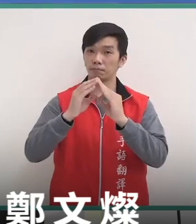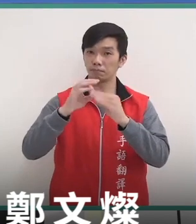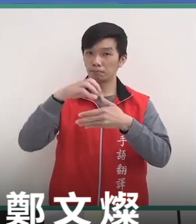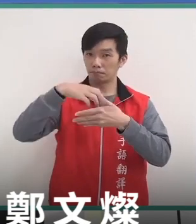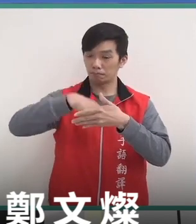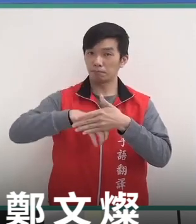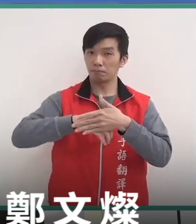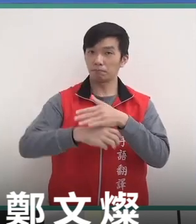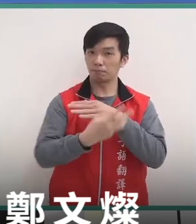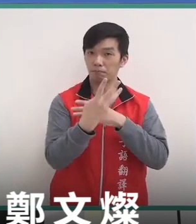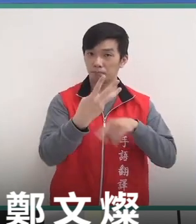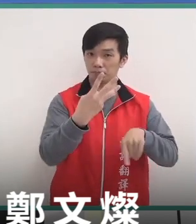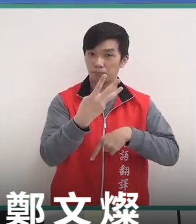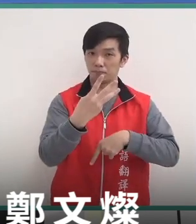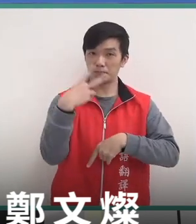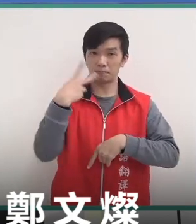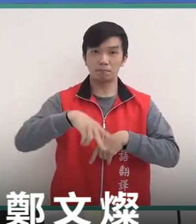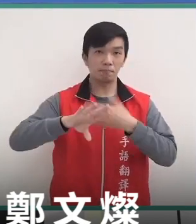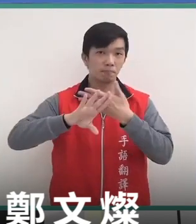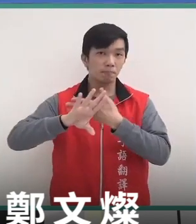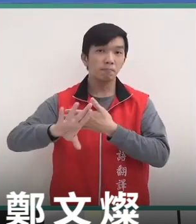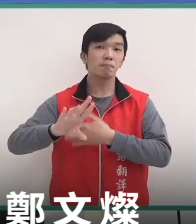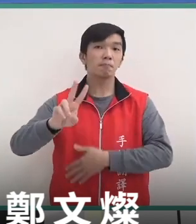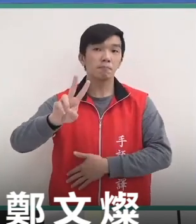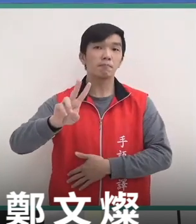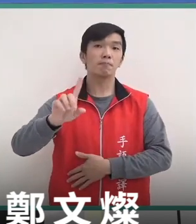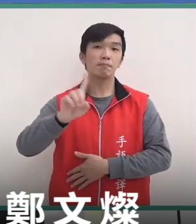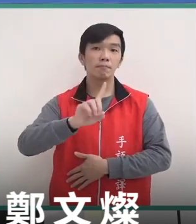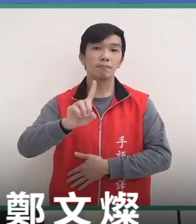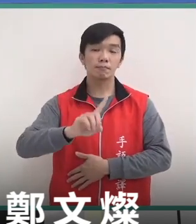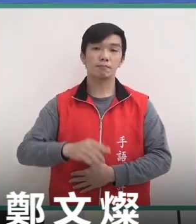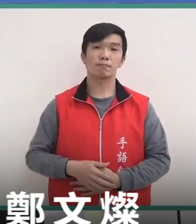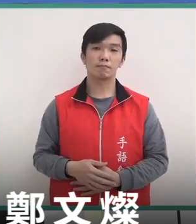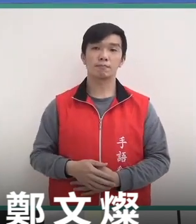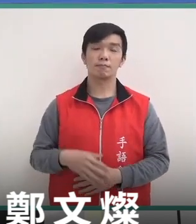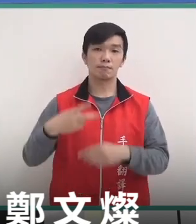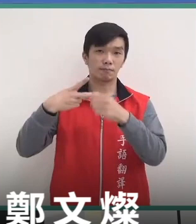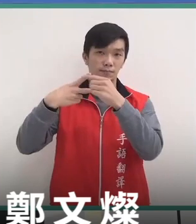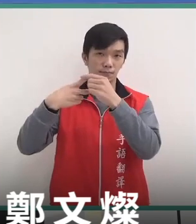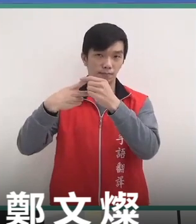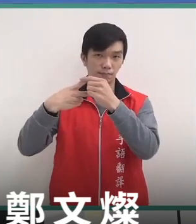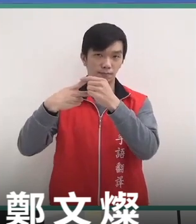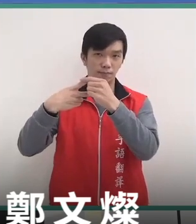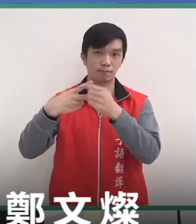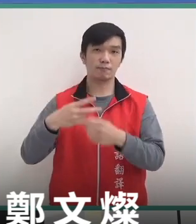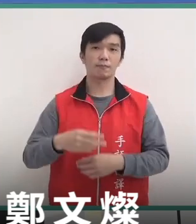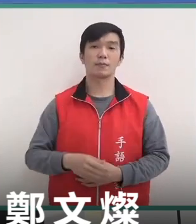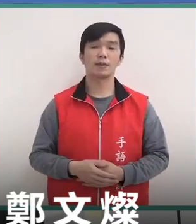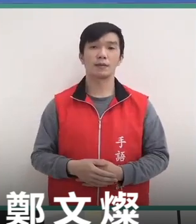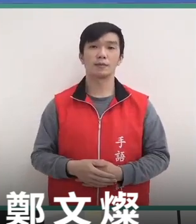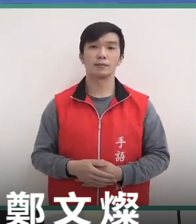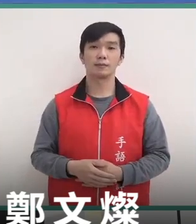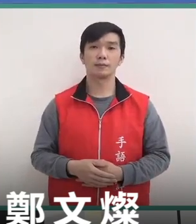以外，那么另外还有两位，一位是这个